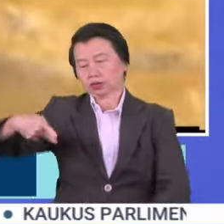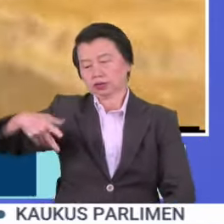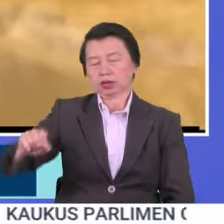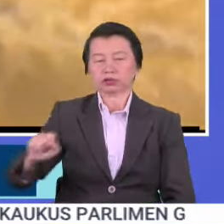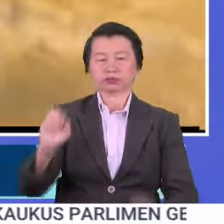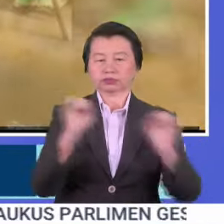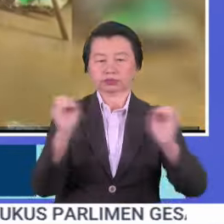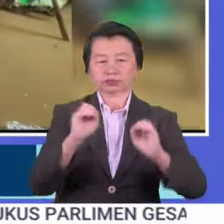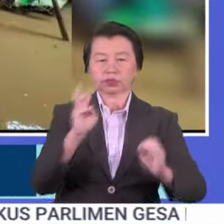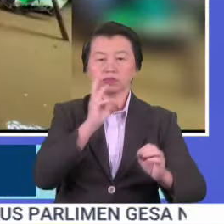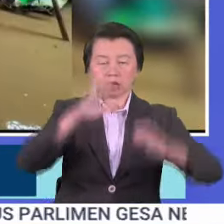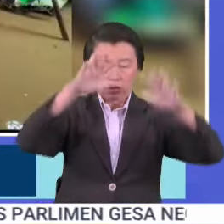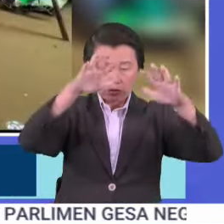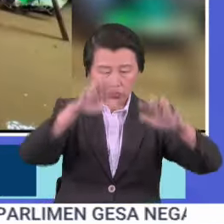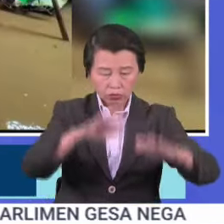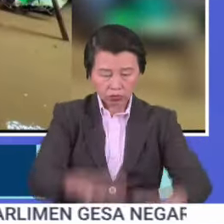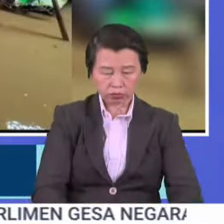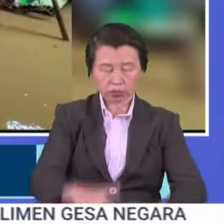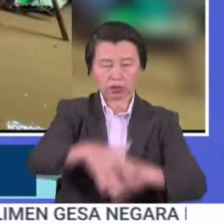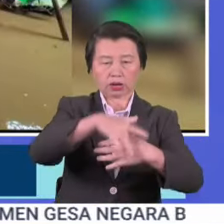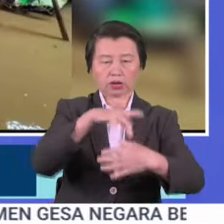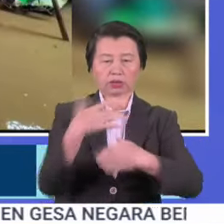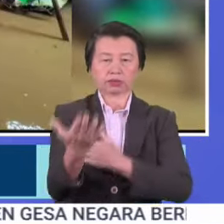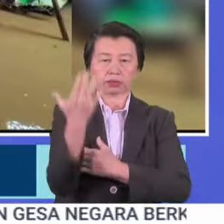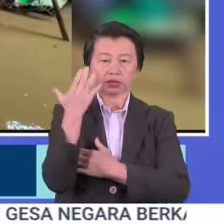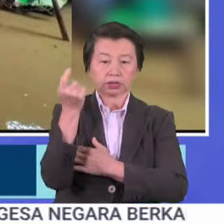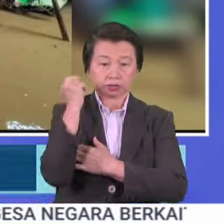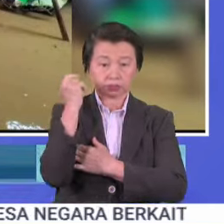sementara. Banjir surut sepenuhnya awal pagi tadi.